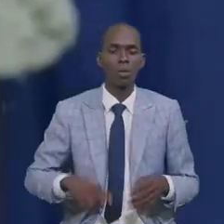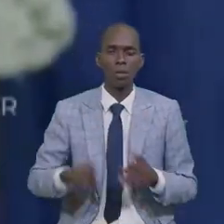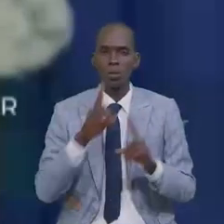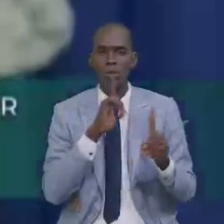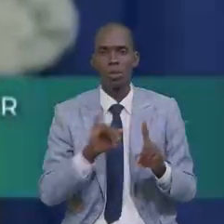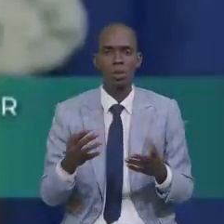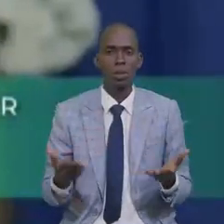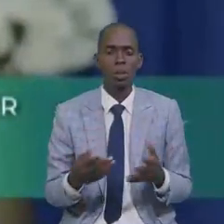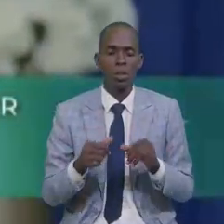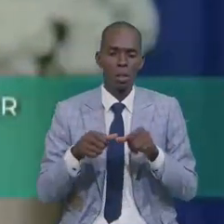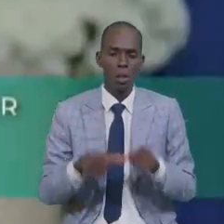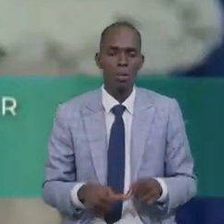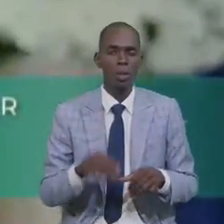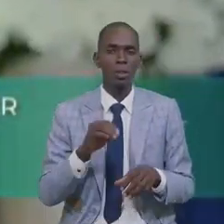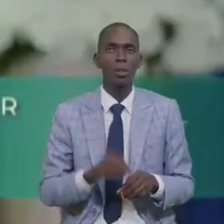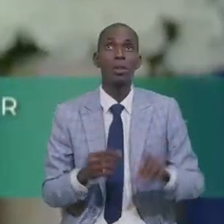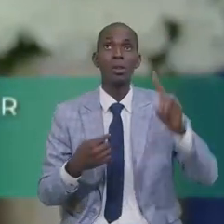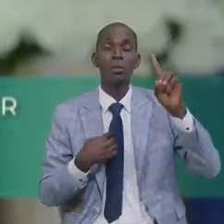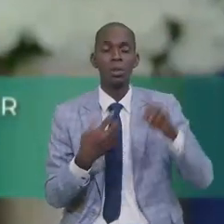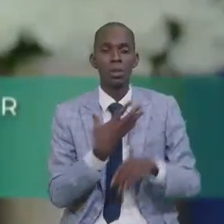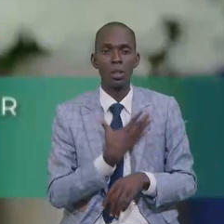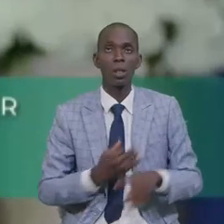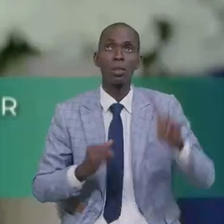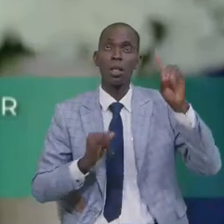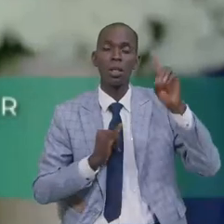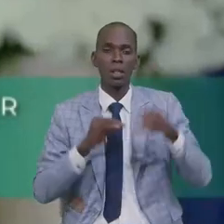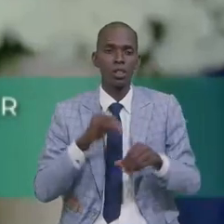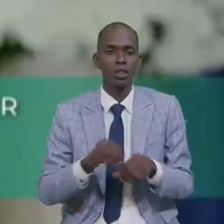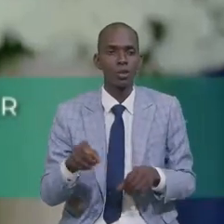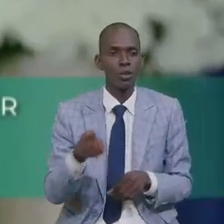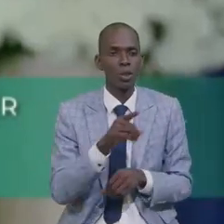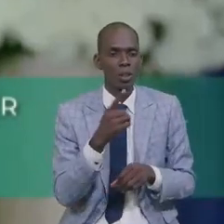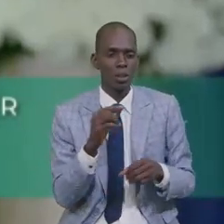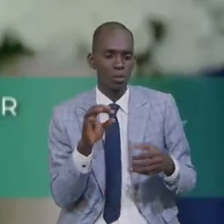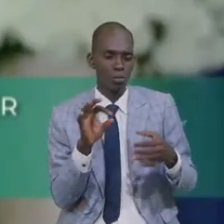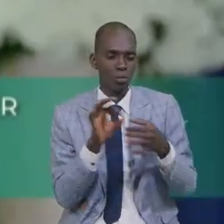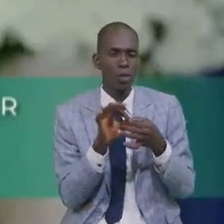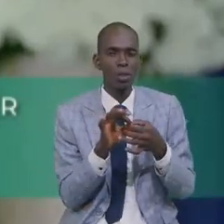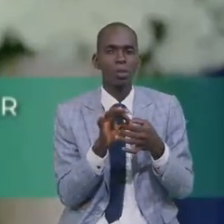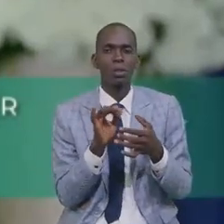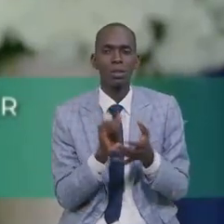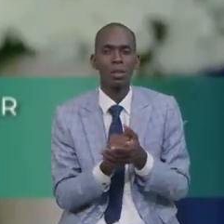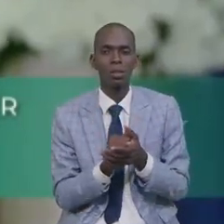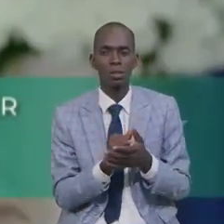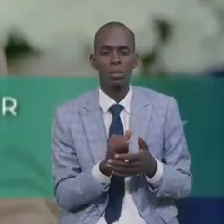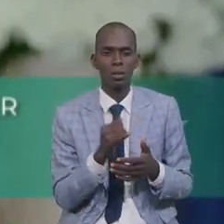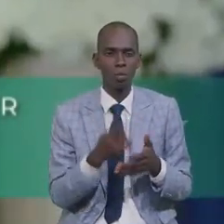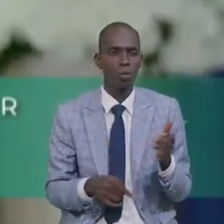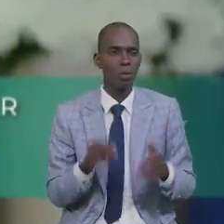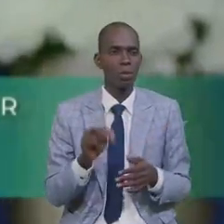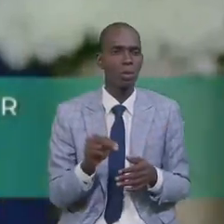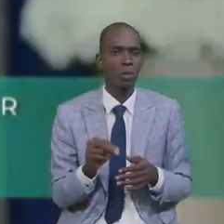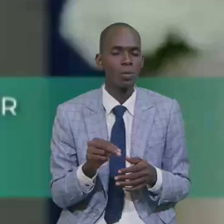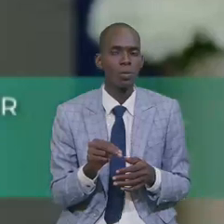qui parle. Demeurez en moi et je demeurerai en vous. La connexion doit être là, le